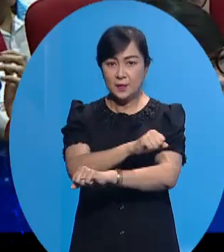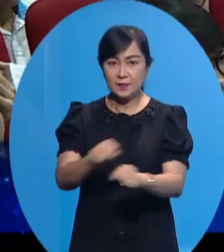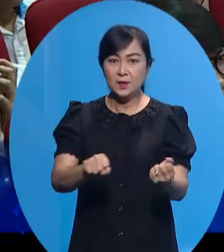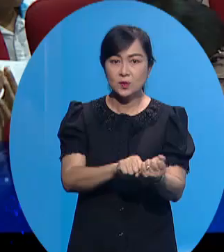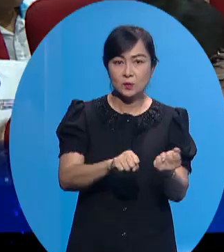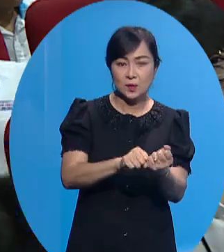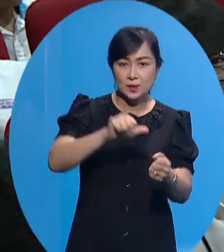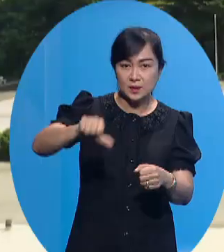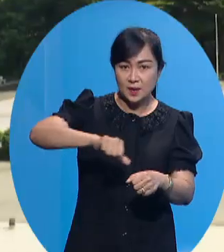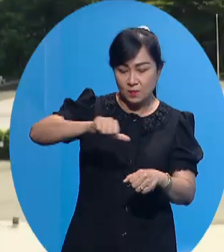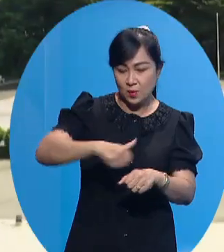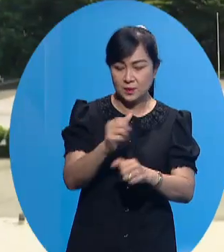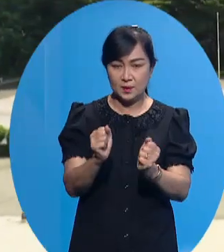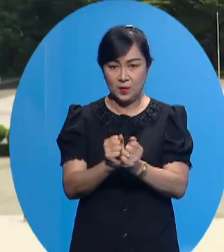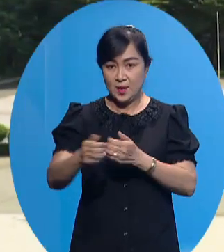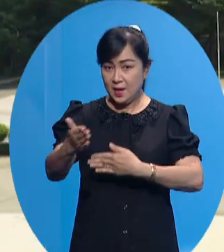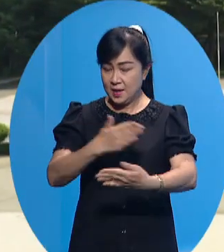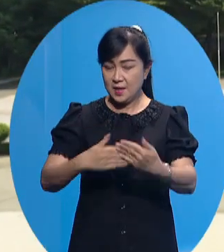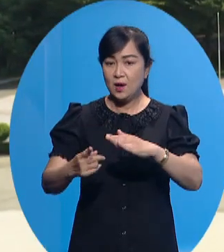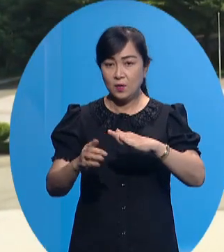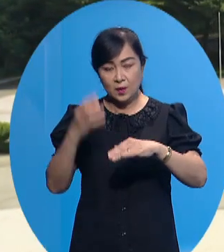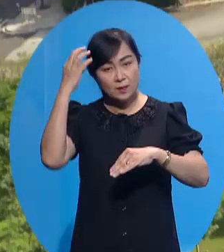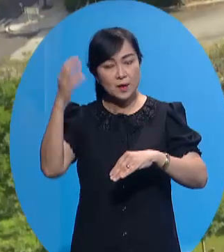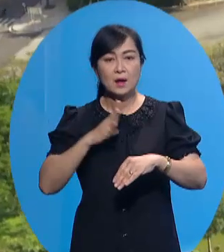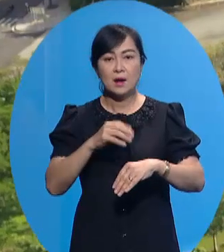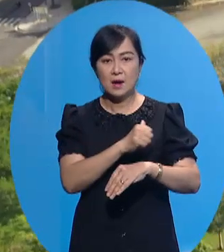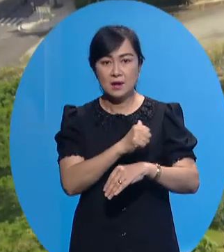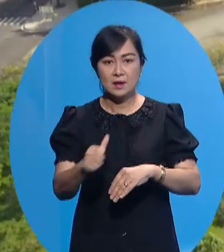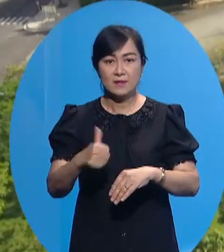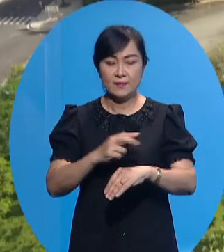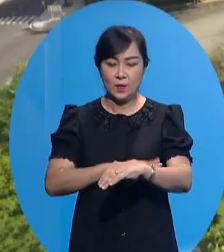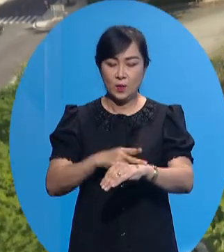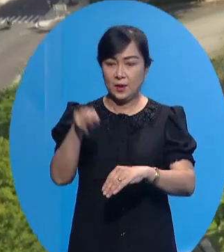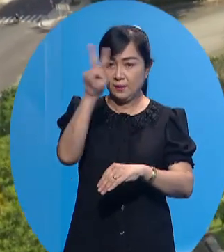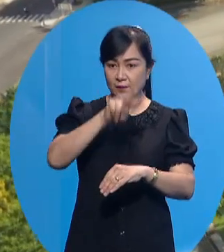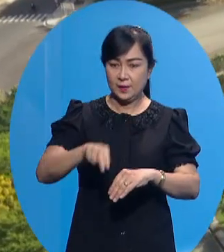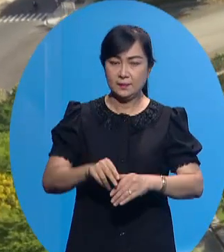thúc đẩy tiến bộ xã hội, làm giàu thêm kho tàng tri thức nhân loại và nền văn hóa Việt Nam.